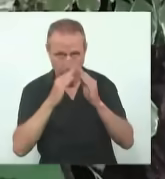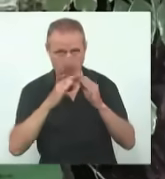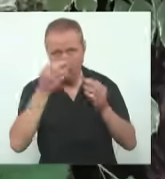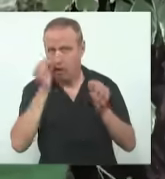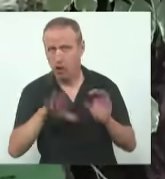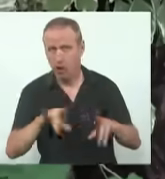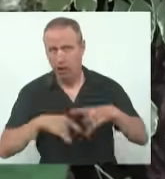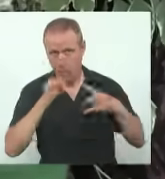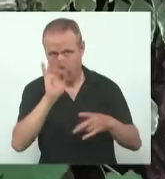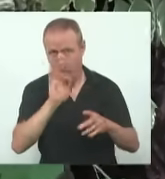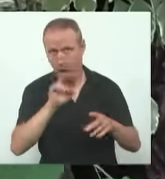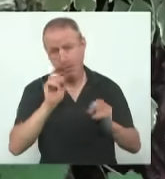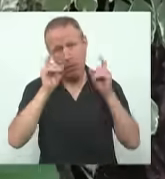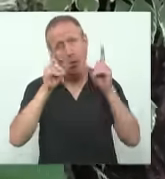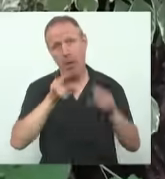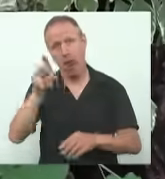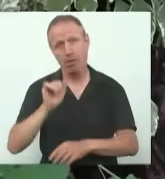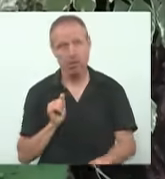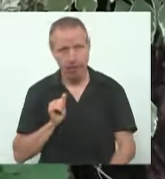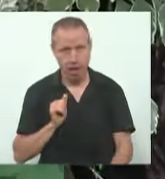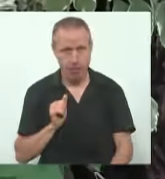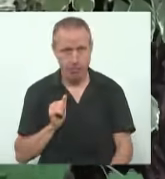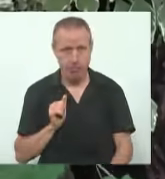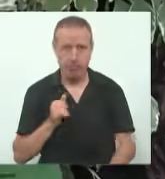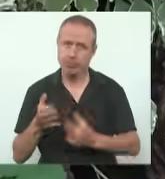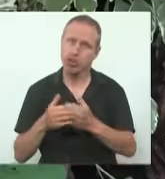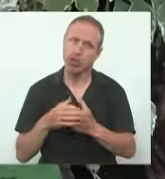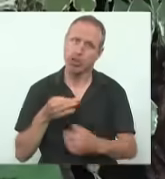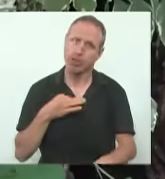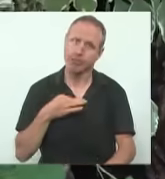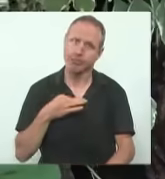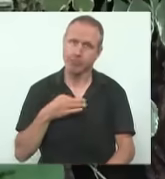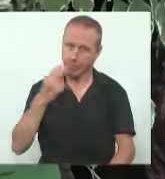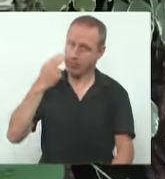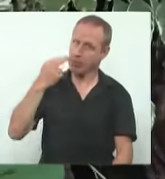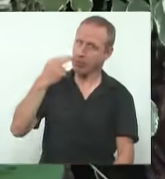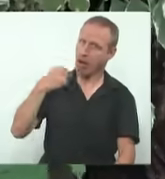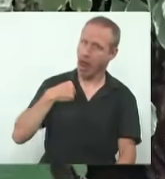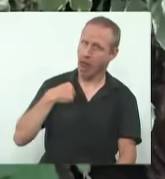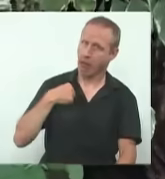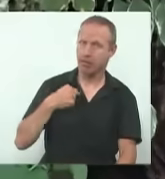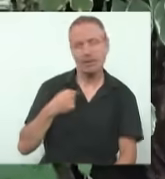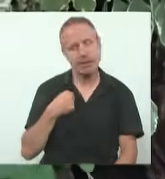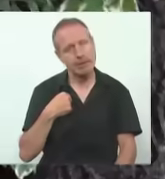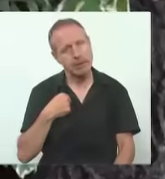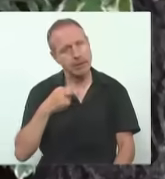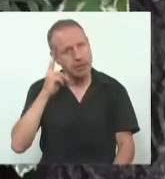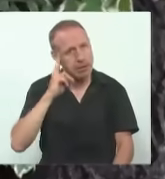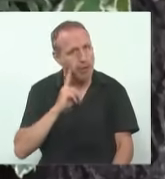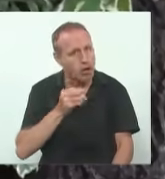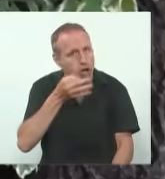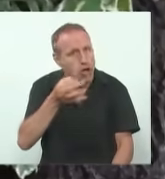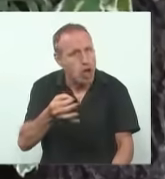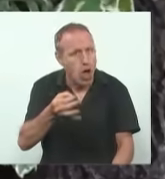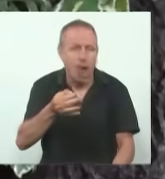ללכת לצבא, אז אשתי הסתכלה עליי ואני כזה התבאשתי לשאול. אז היא אמרה